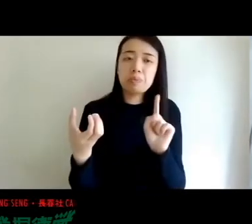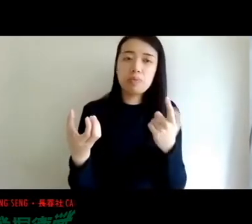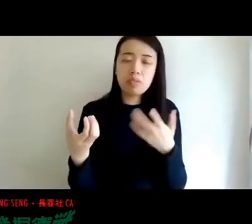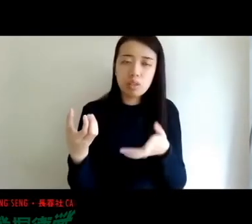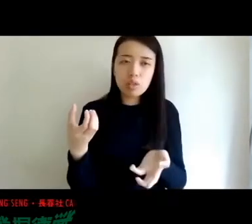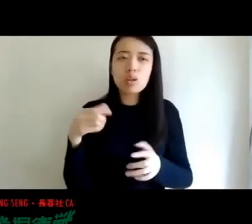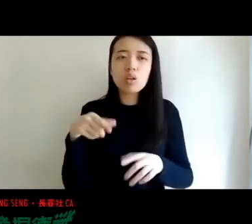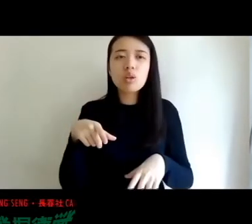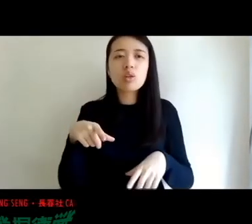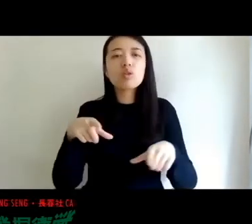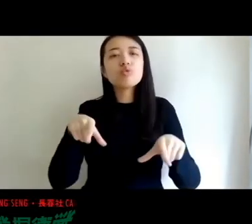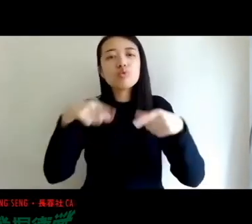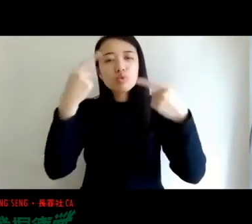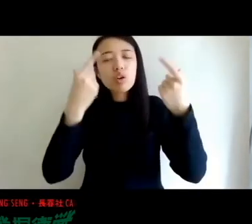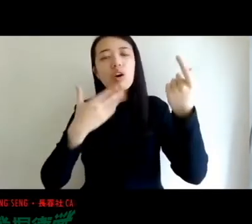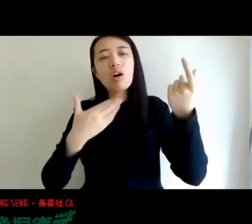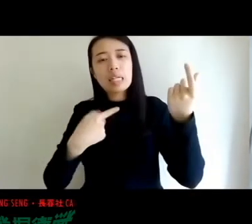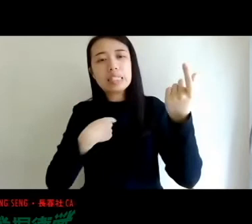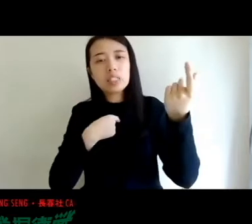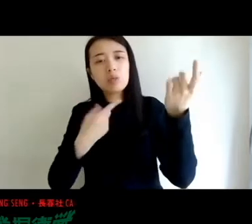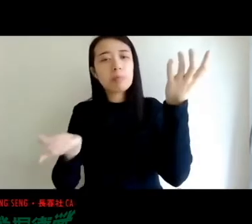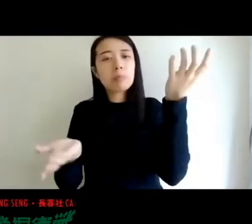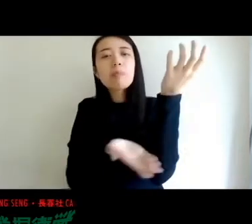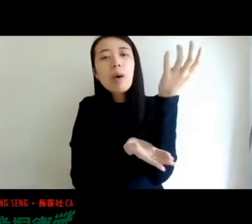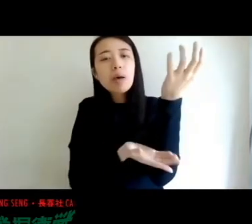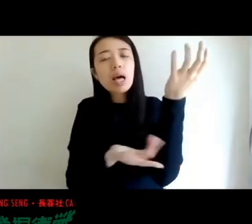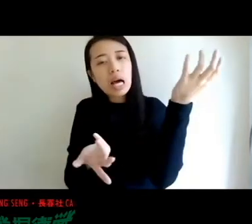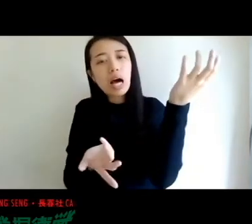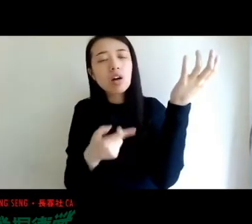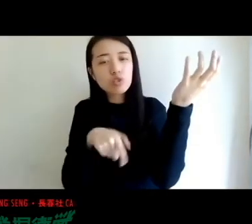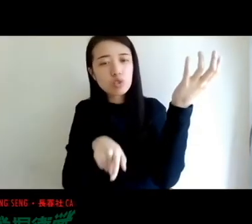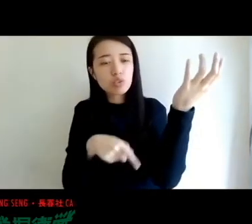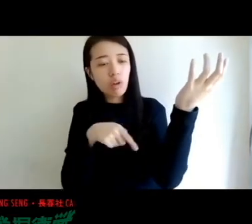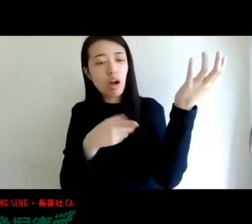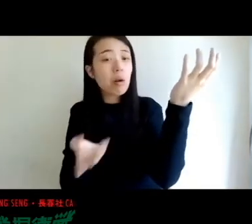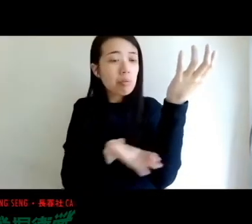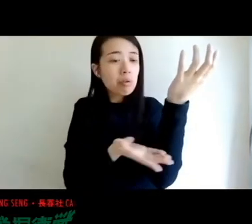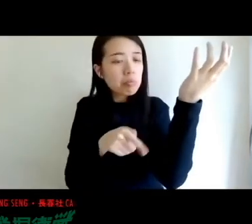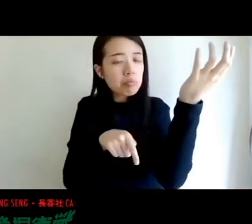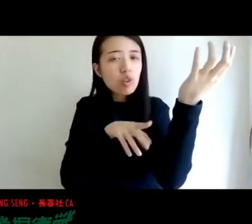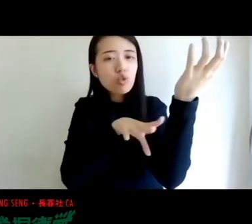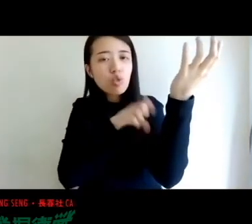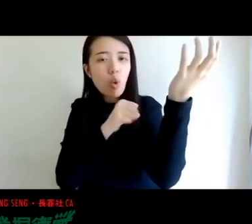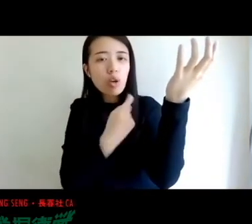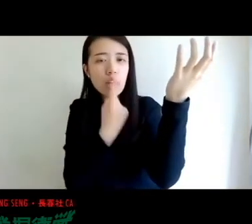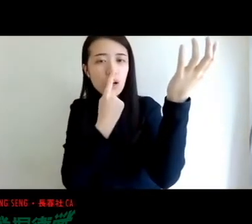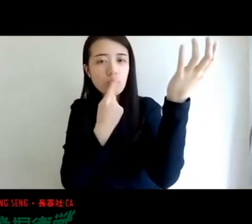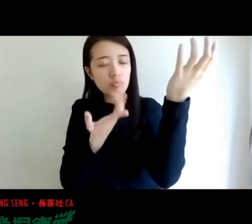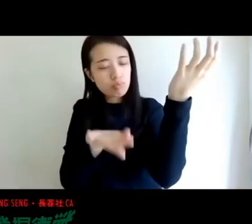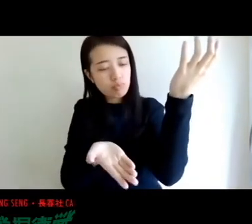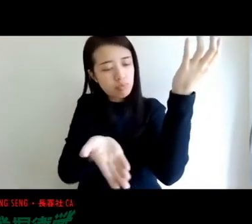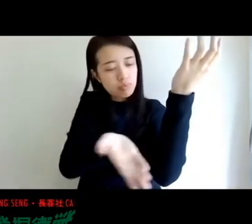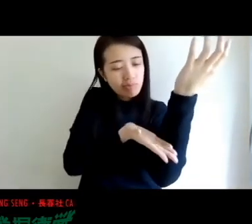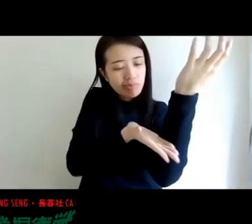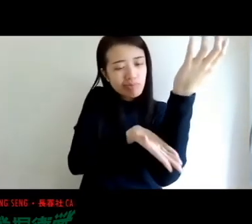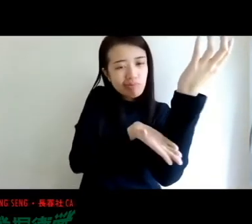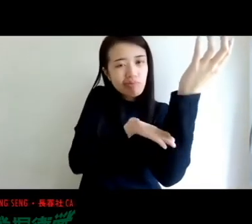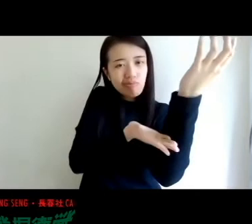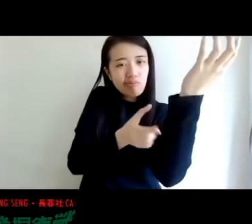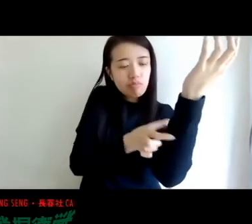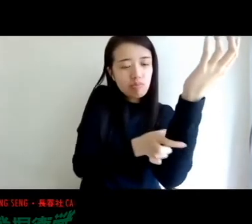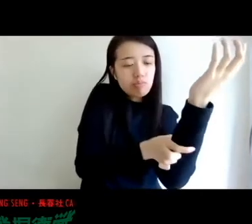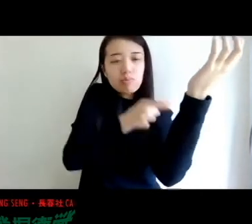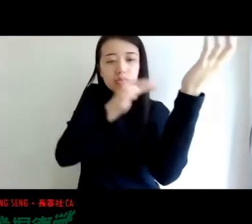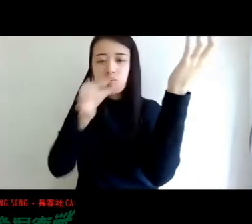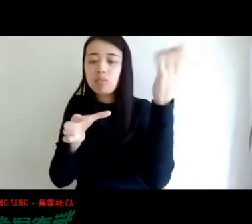要移除了，所以呢我們就拿了一個這樣的其中一個環切面出來，可以給大家看一下。